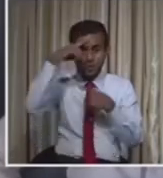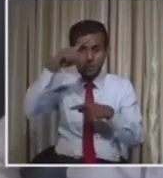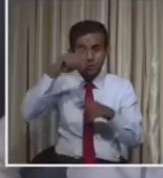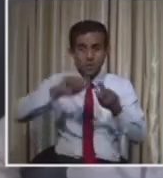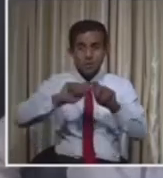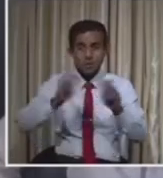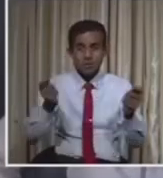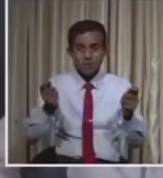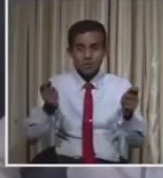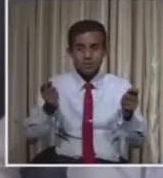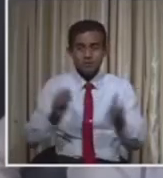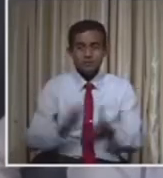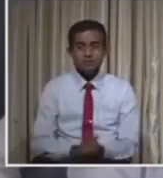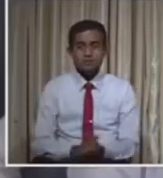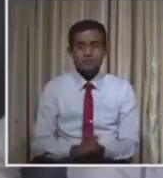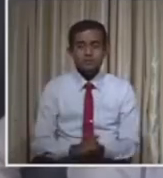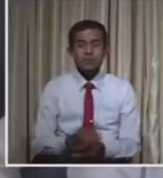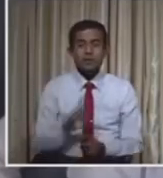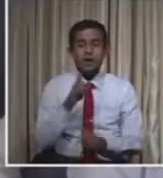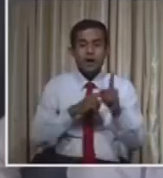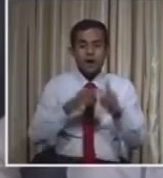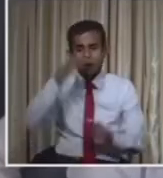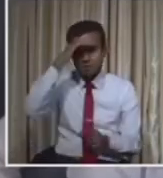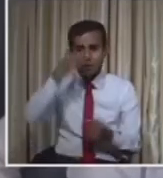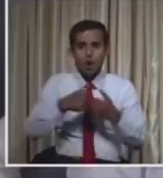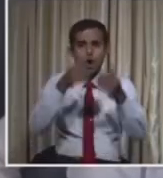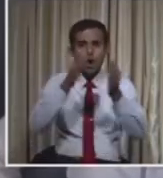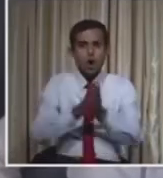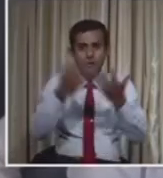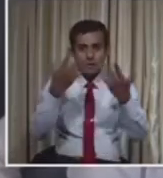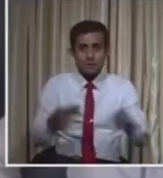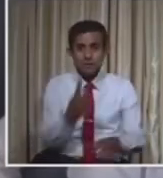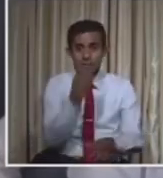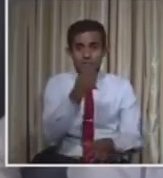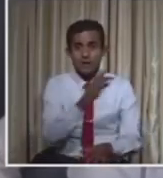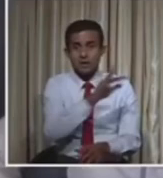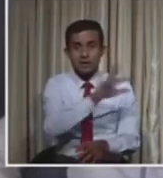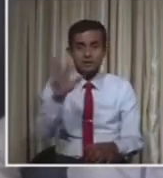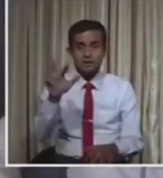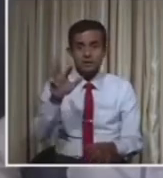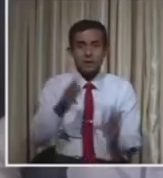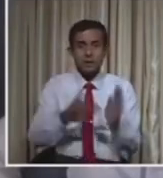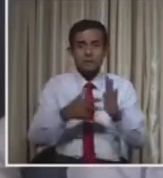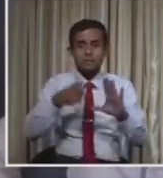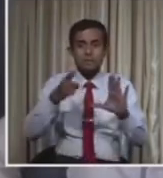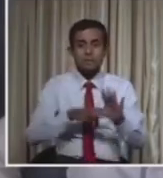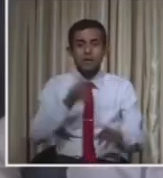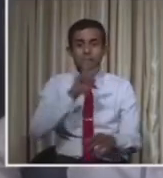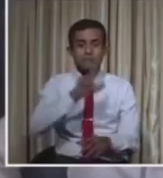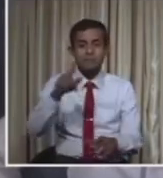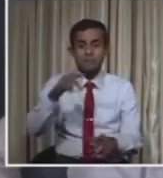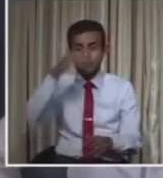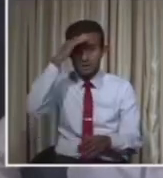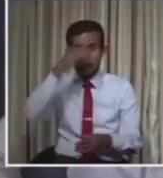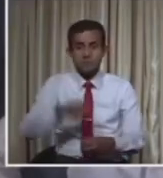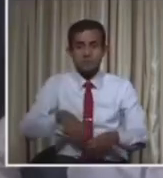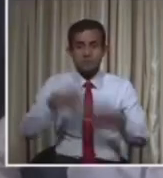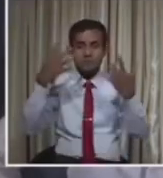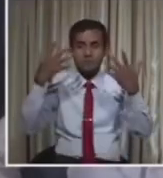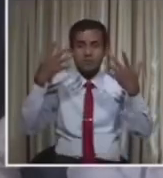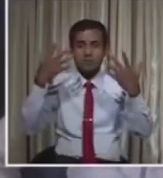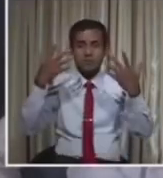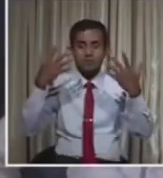බුදුපිල්මේට හානි සිද්ධ කරනවා. ගරු කතානායකතුමනි මේ ඔක්කොම වෙලා 2019 මැයි මාසයේ 21 වෙනිදා පාස්කු ප්‍රහාරය සිද්ධ වෙනවා